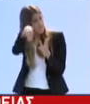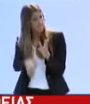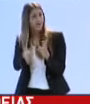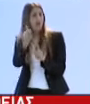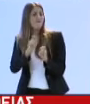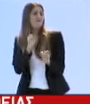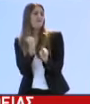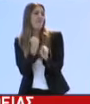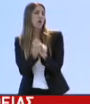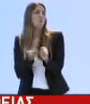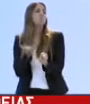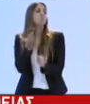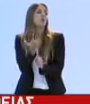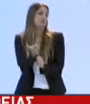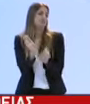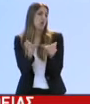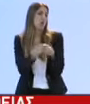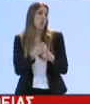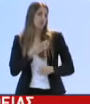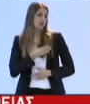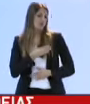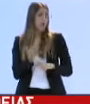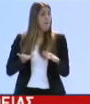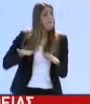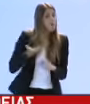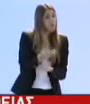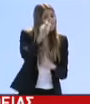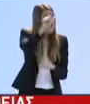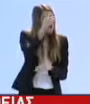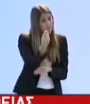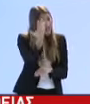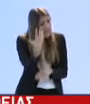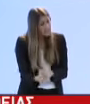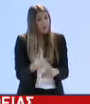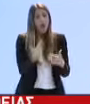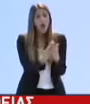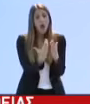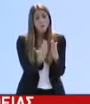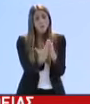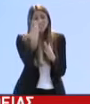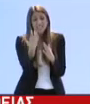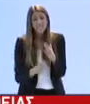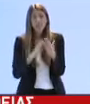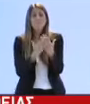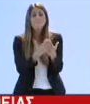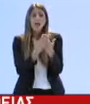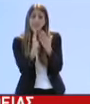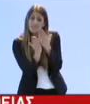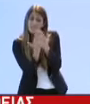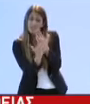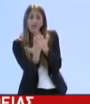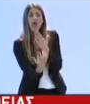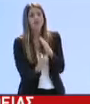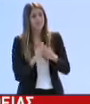πρόταση η οποία είναι συγκροτημένη, είναι τεκμηριωμένη, είναι αξιόπιστη,